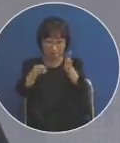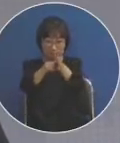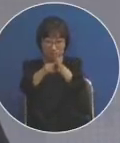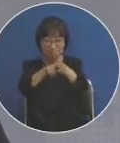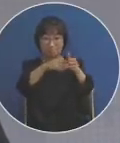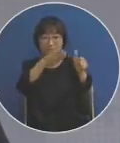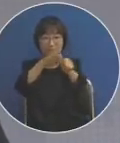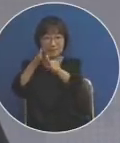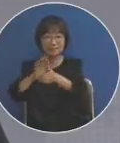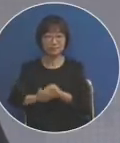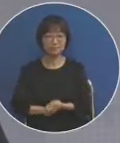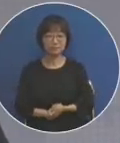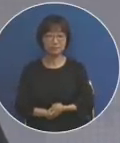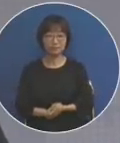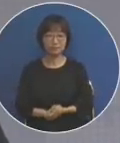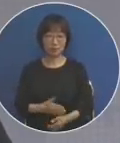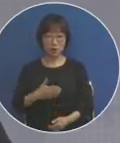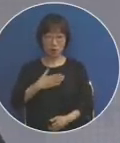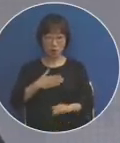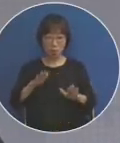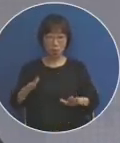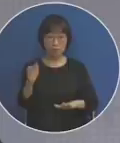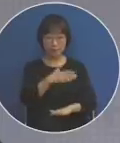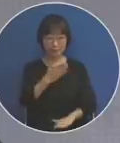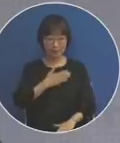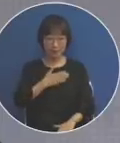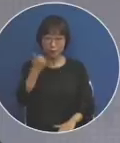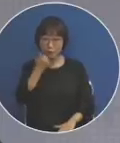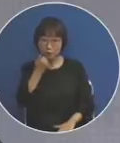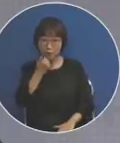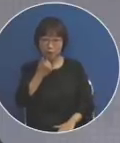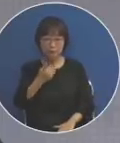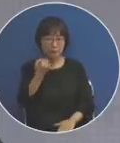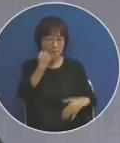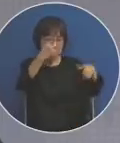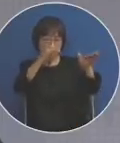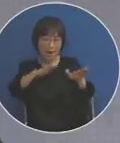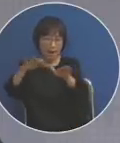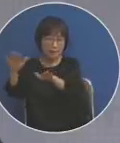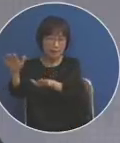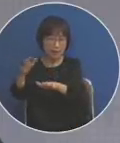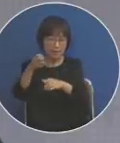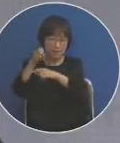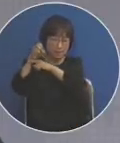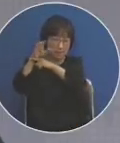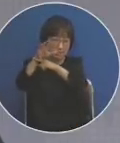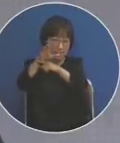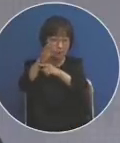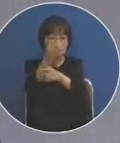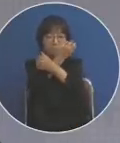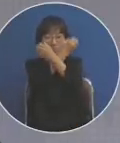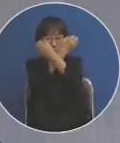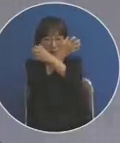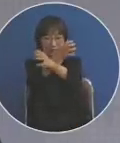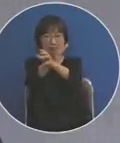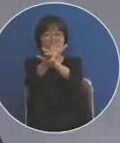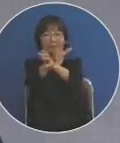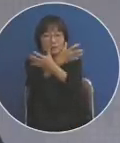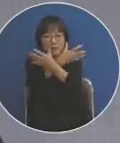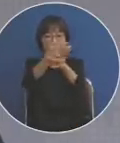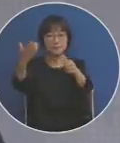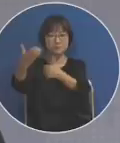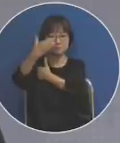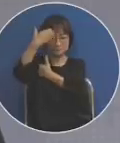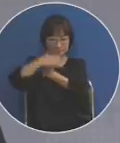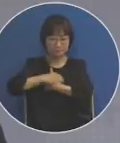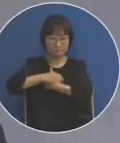내가 등대에 빛을 밝히는 파수꾼이 되겠다. I will be the watchman to shine the light on that lighthouse. 끝납니다. That's it